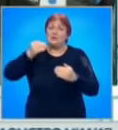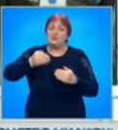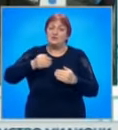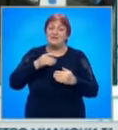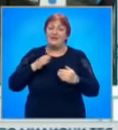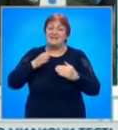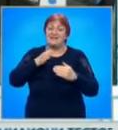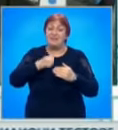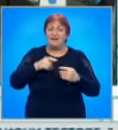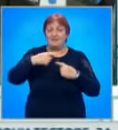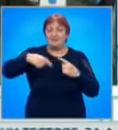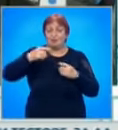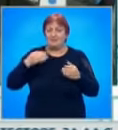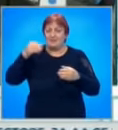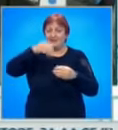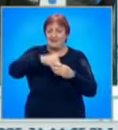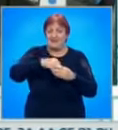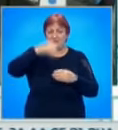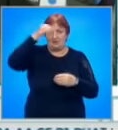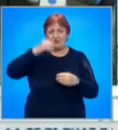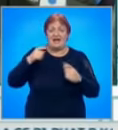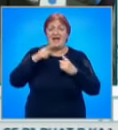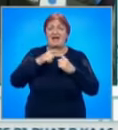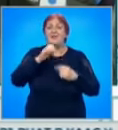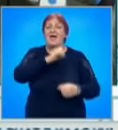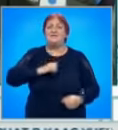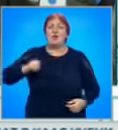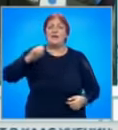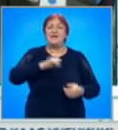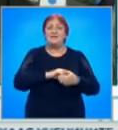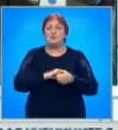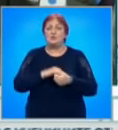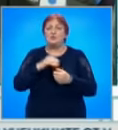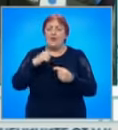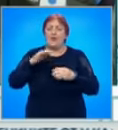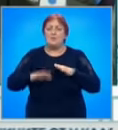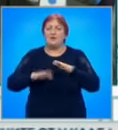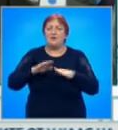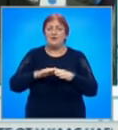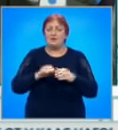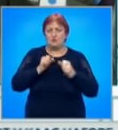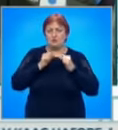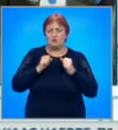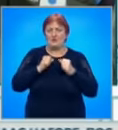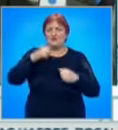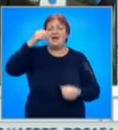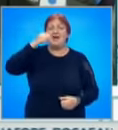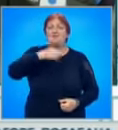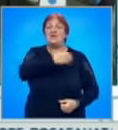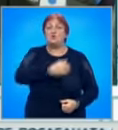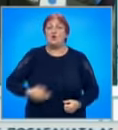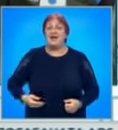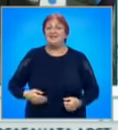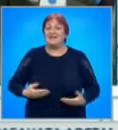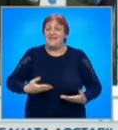за напредък в процеса на присъединяване на страната към Европейския съюз, при последователно отстояване на националните интереси на